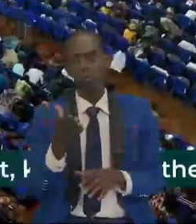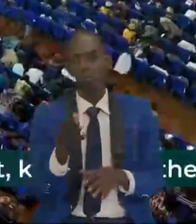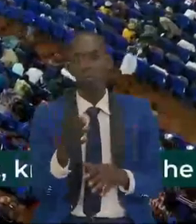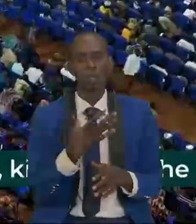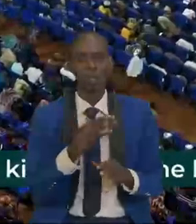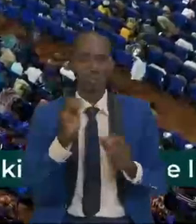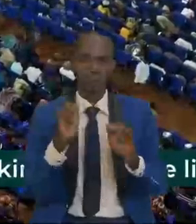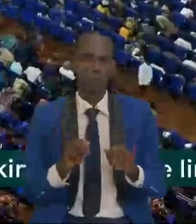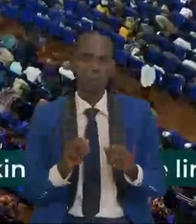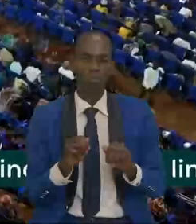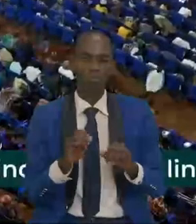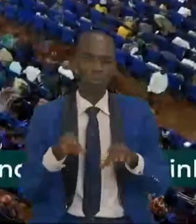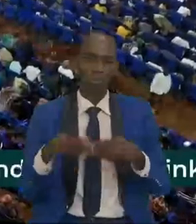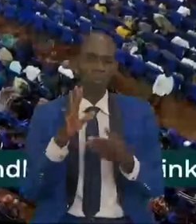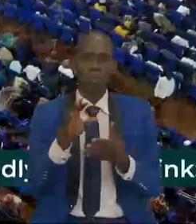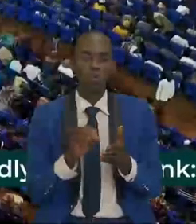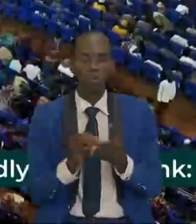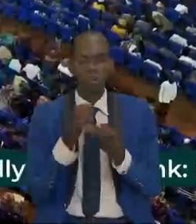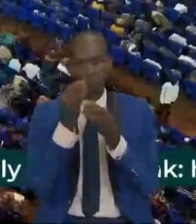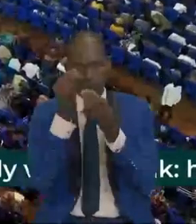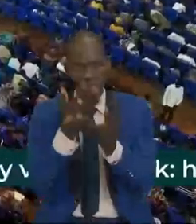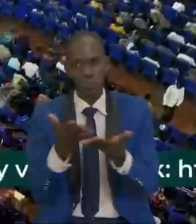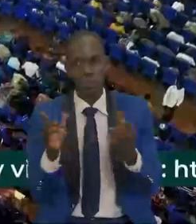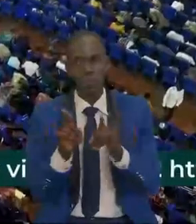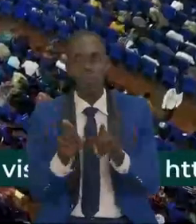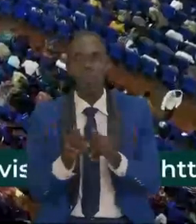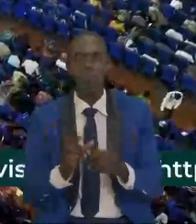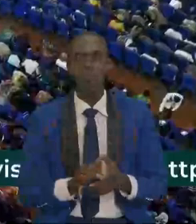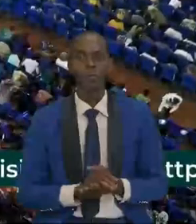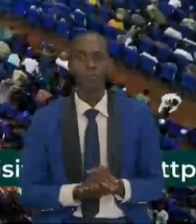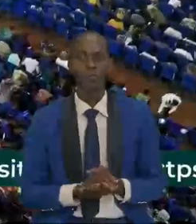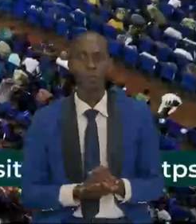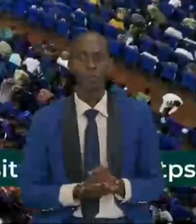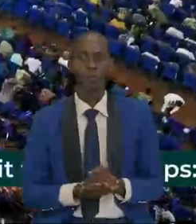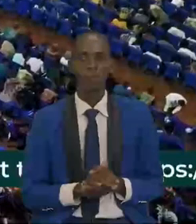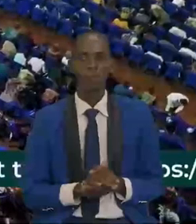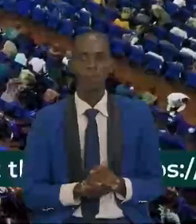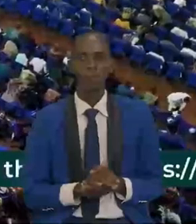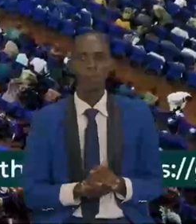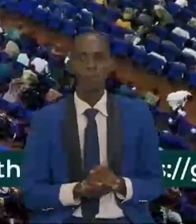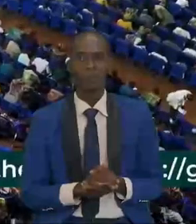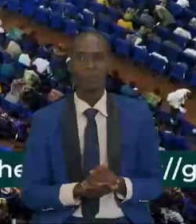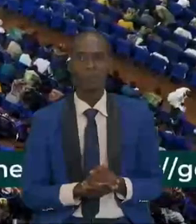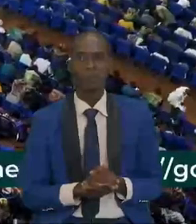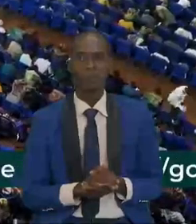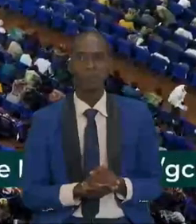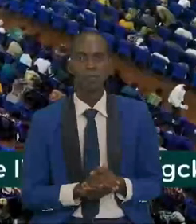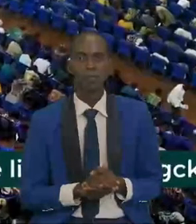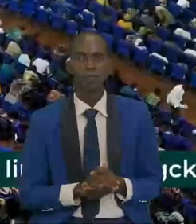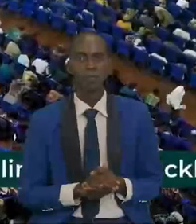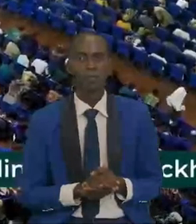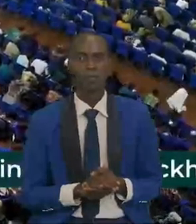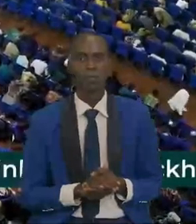Si vous êtes en ligne, vous pourrez voir un lien